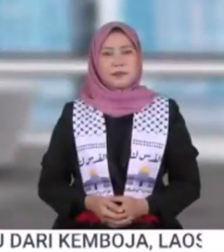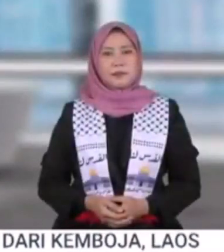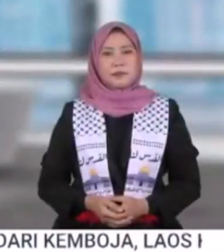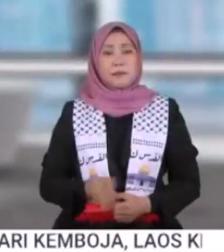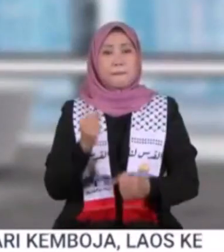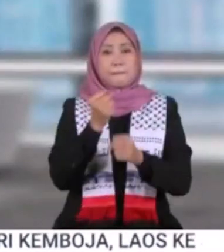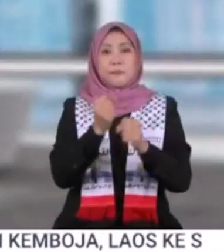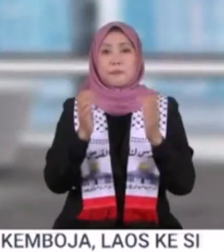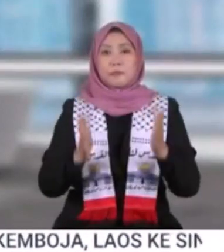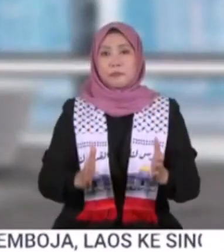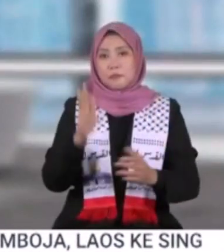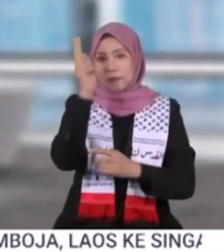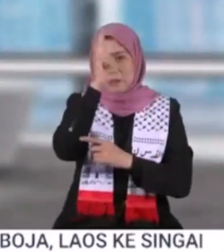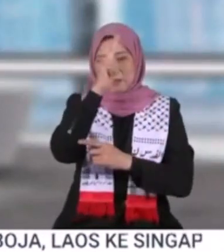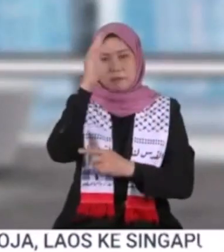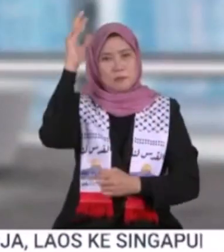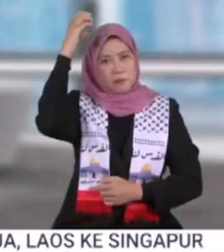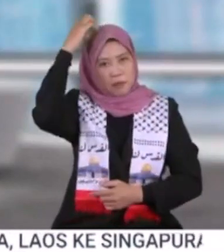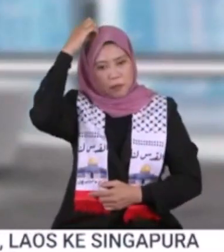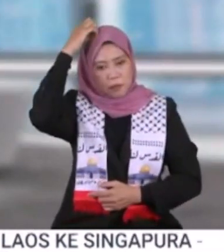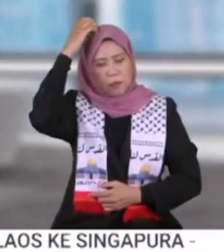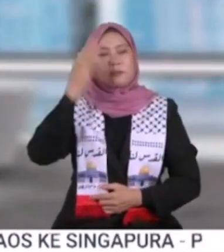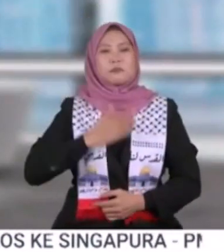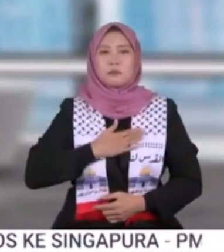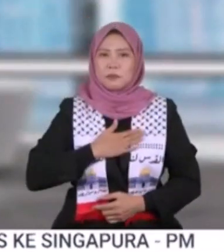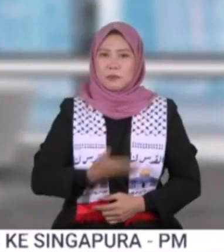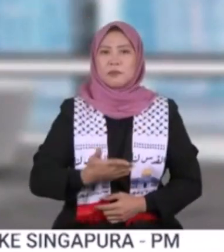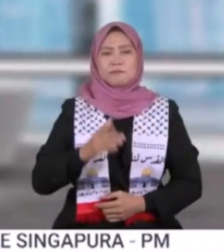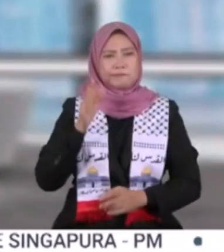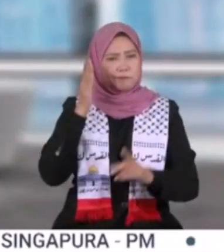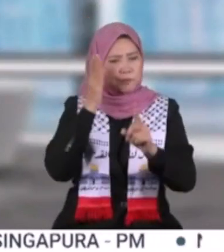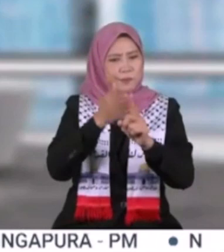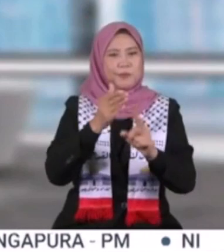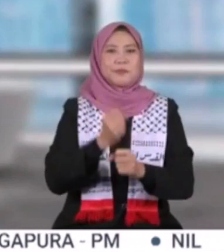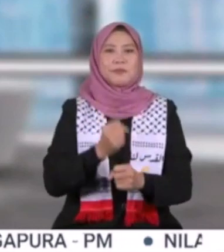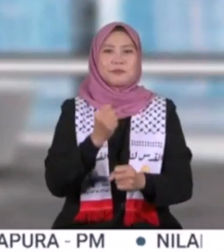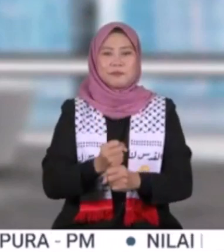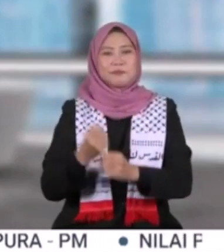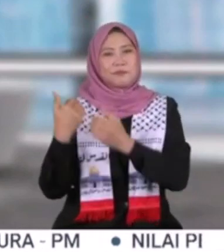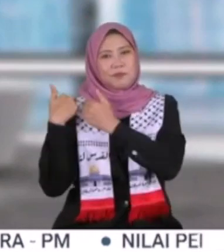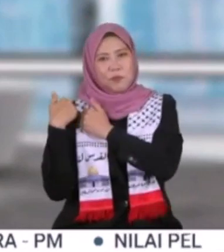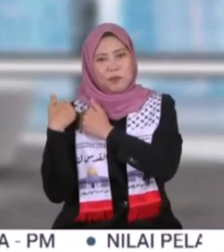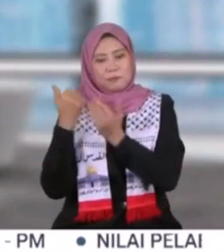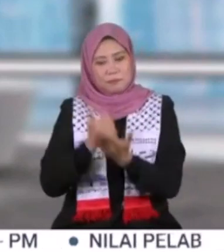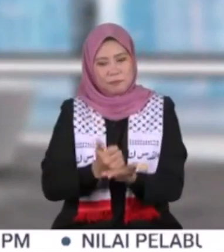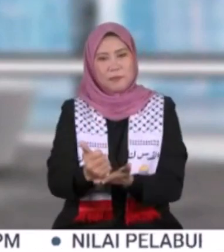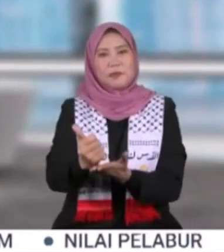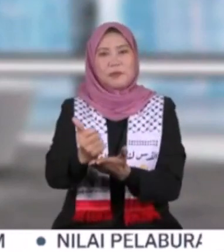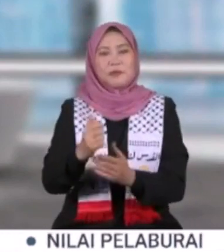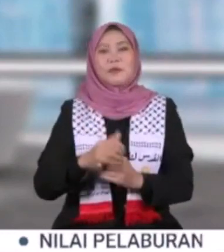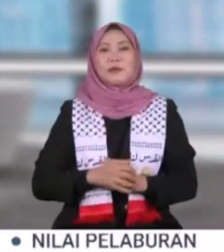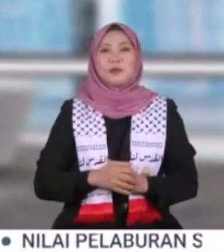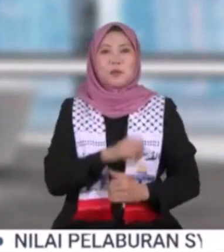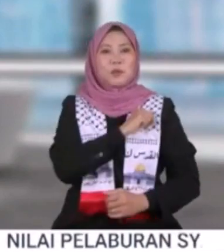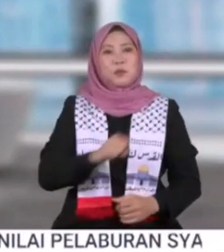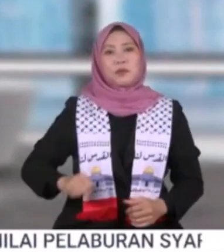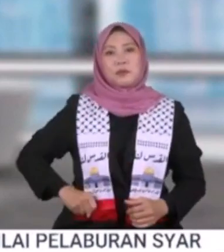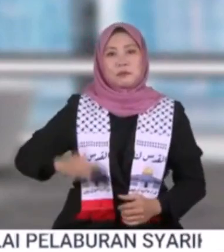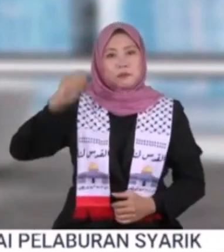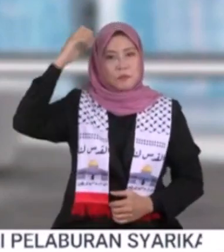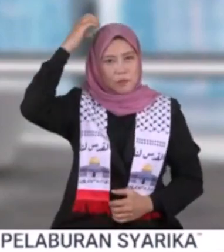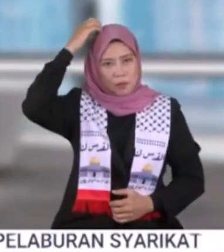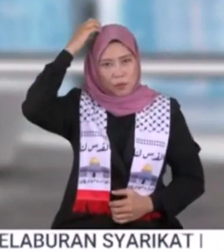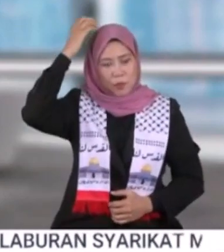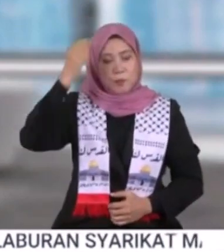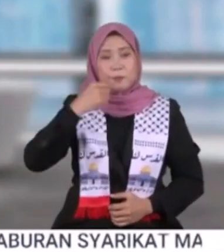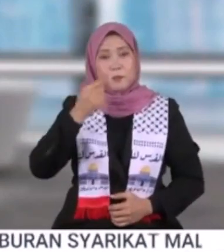Penjawat awam di Selangor diingat komited dan tidak lalai melaksanakan tugasan dan tanggungjawab diamanahkan. Sultan Selangor, Sultan Sharafuddin Idris